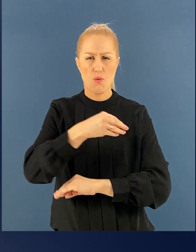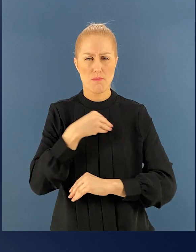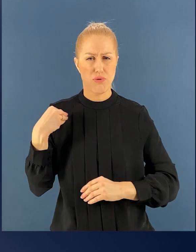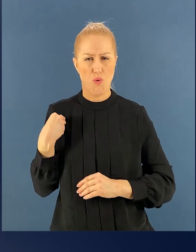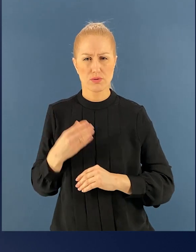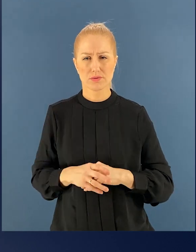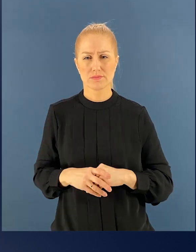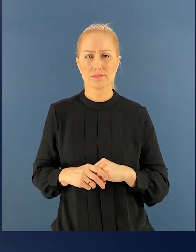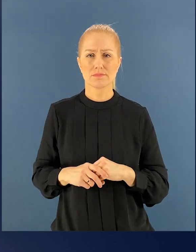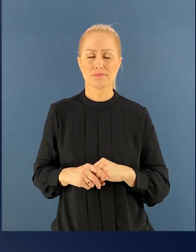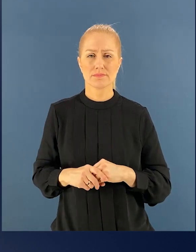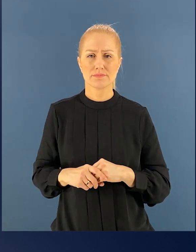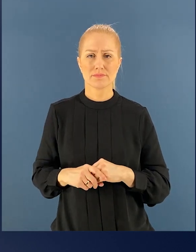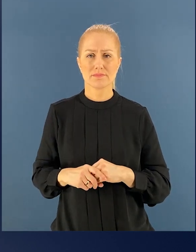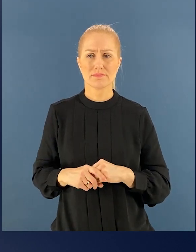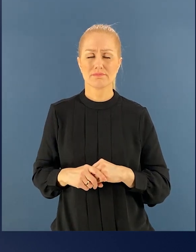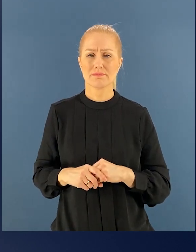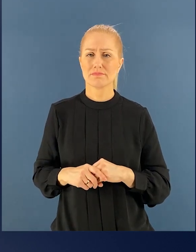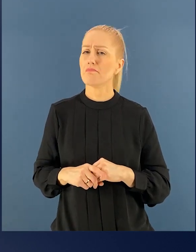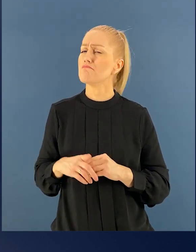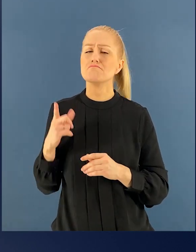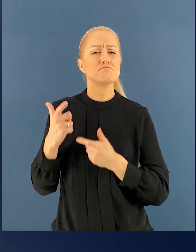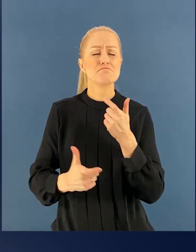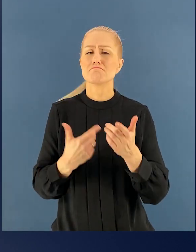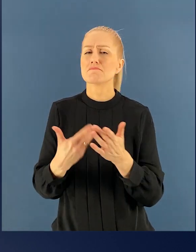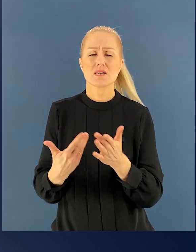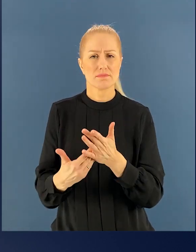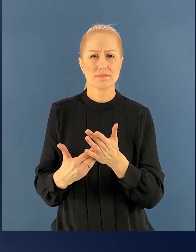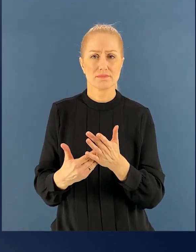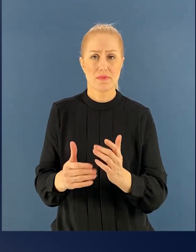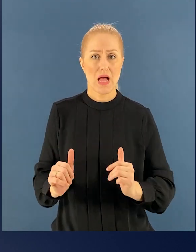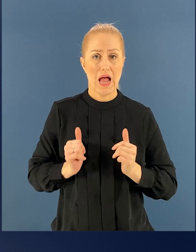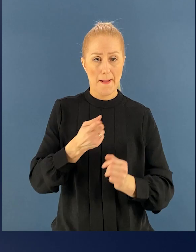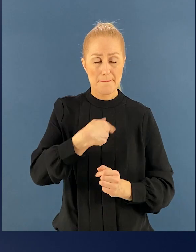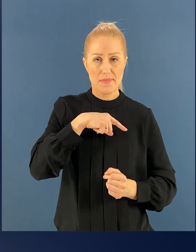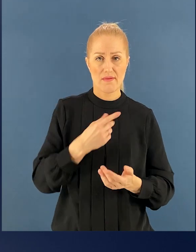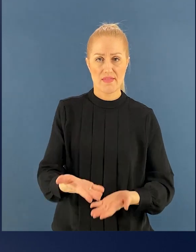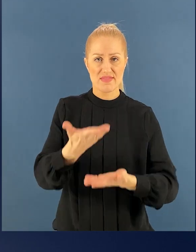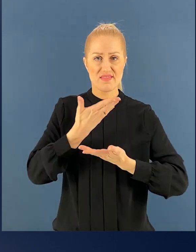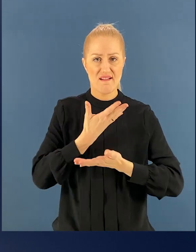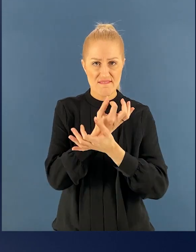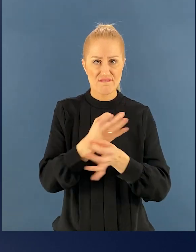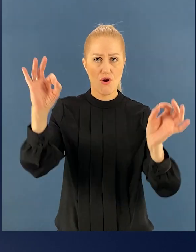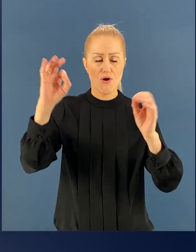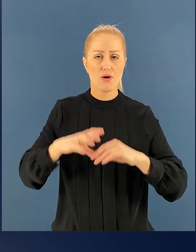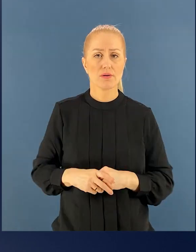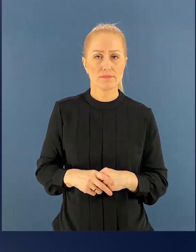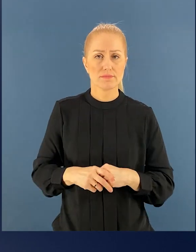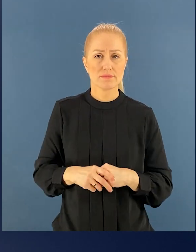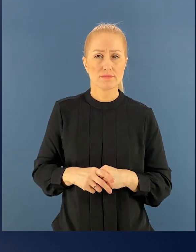Po to, żebyśmy my w końcu mogli być wolni. Z sumy tych wszystkich